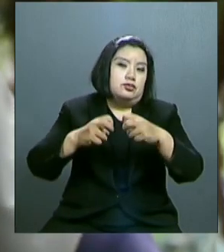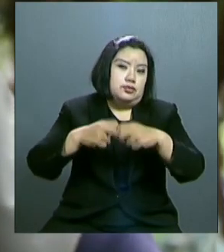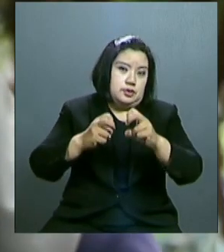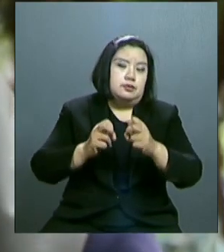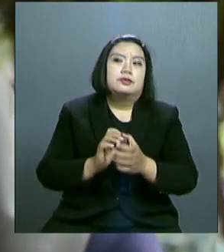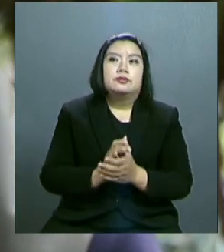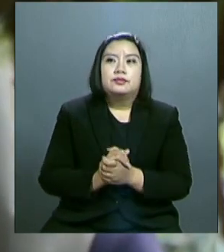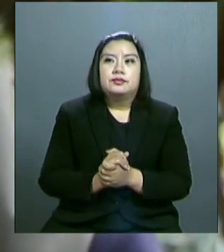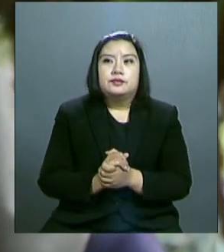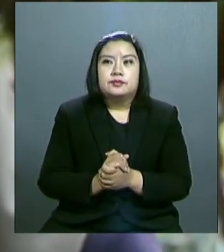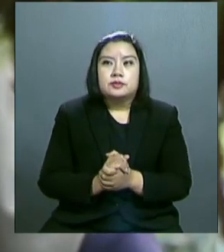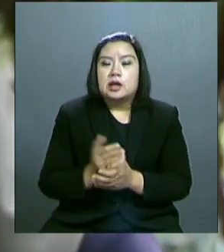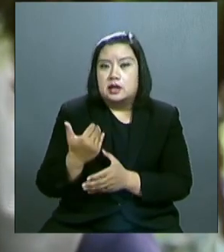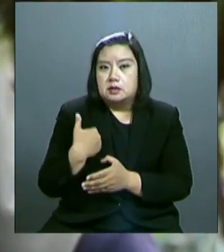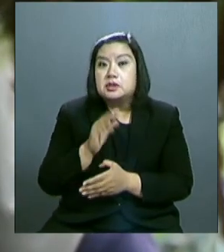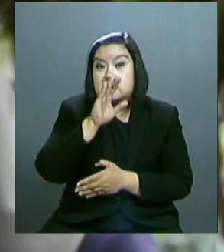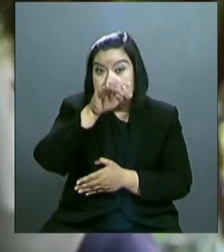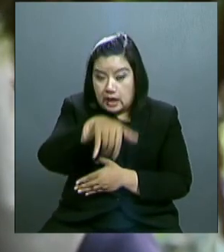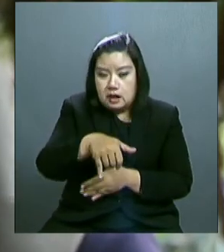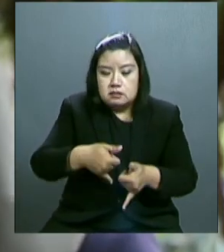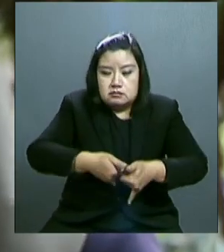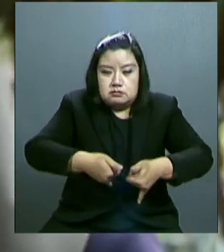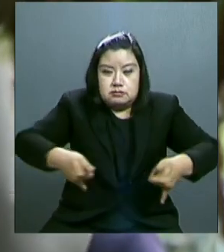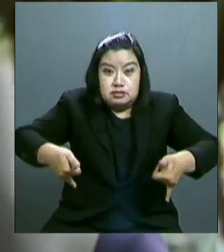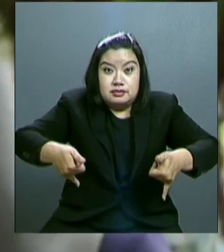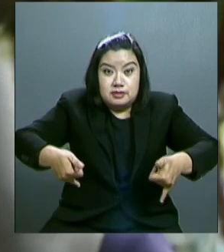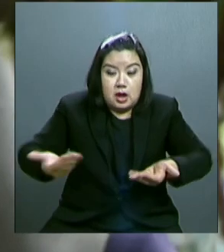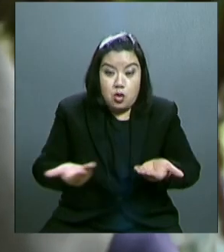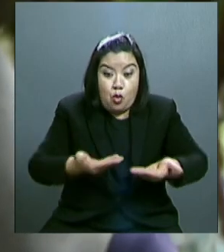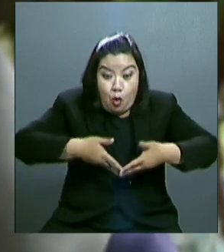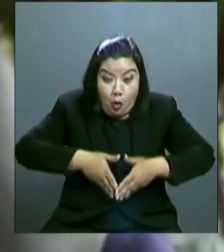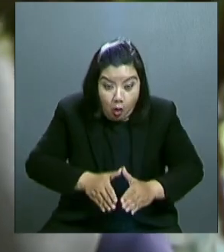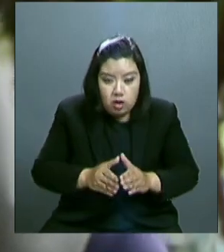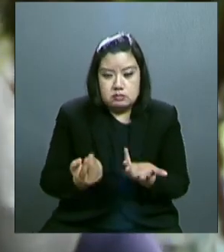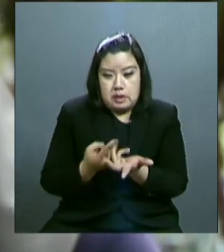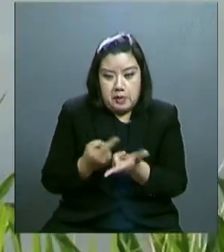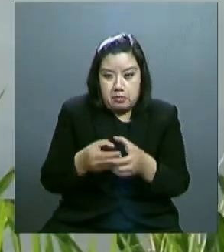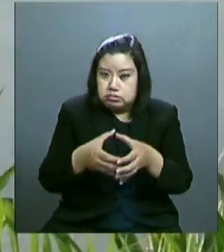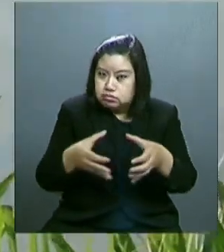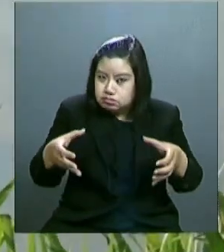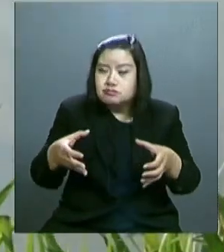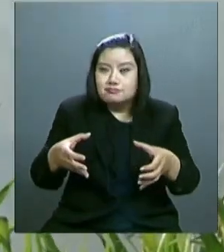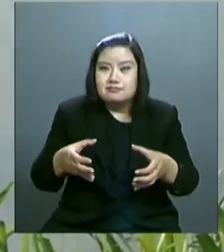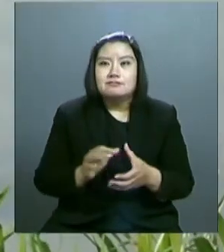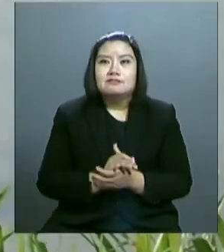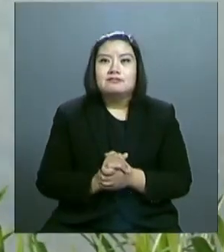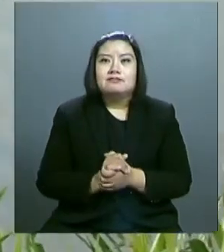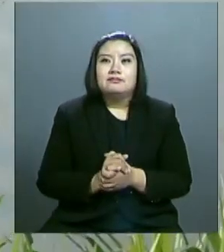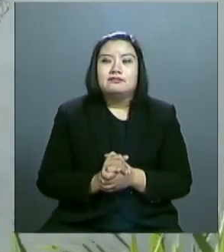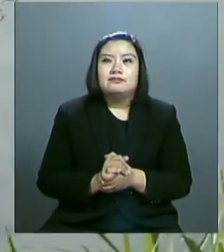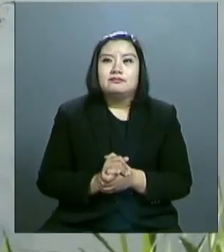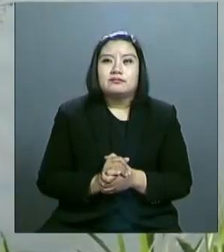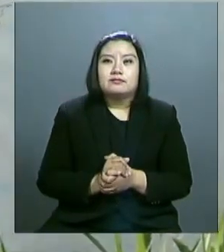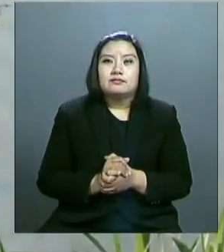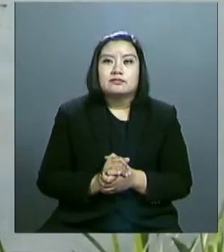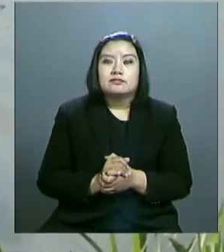การขยายพันธุ์รู้สึกว่าจะมีจำนวนของช้างเพิ่มมากขึ้นครับ สำหรับชาวกุ